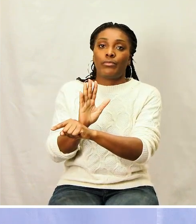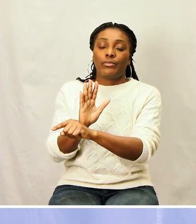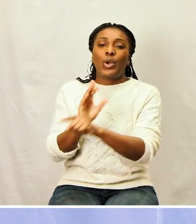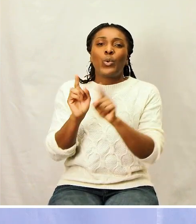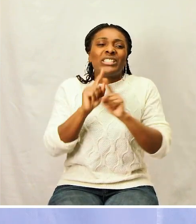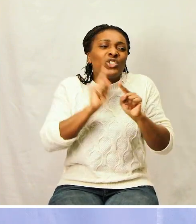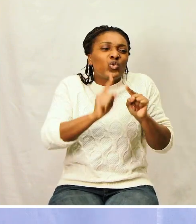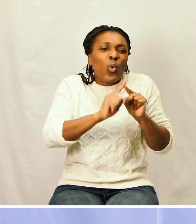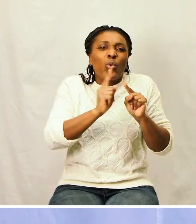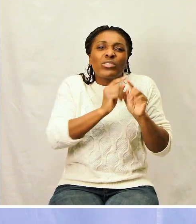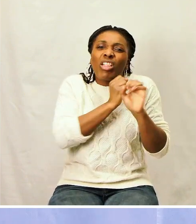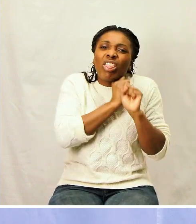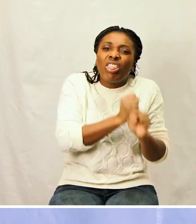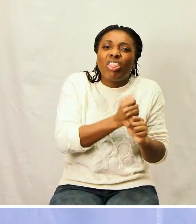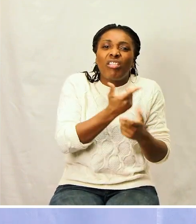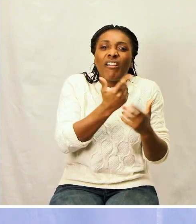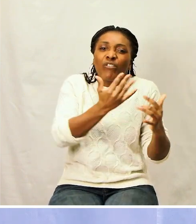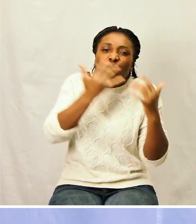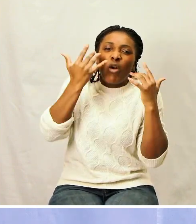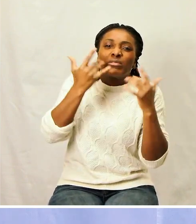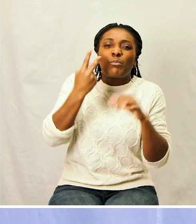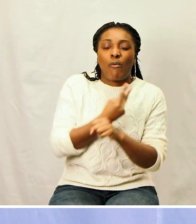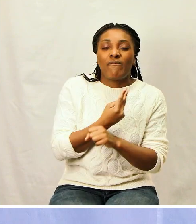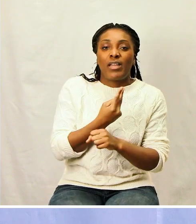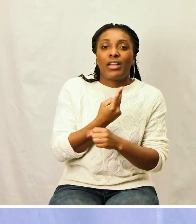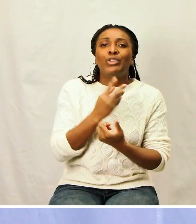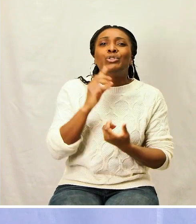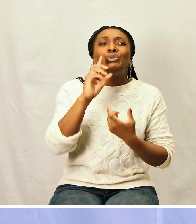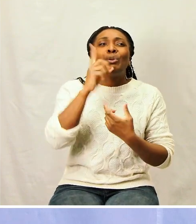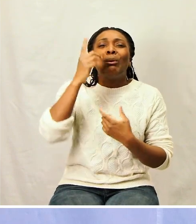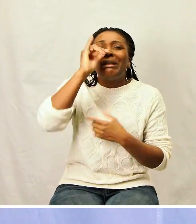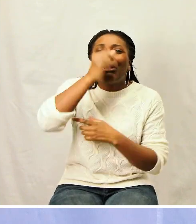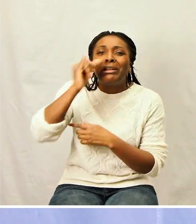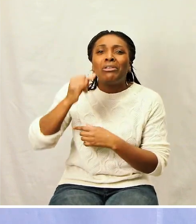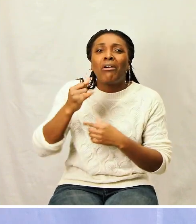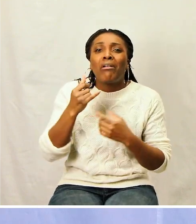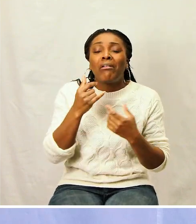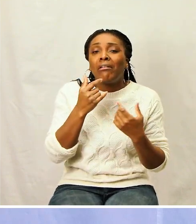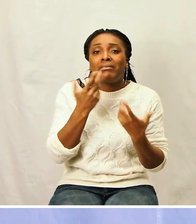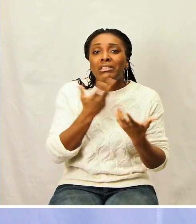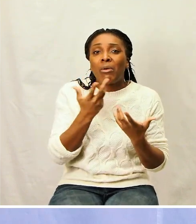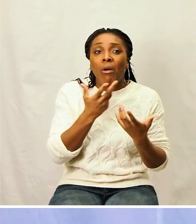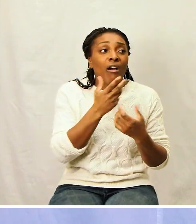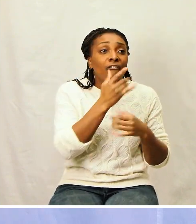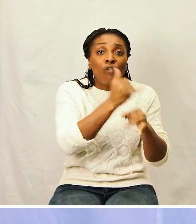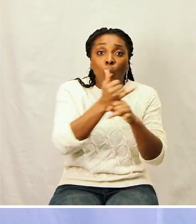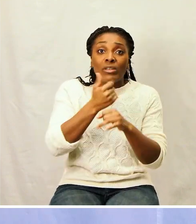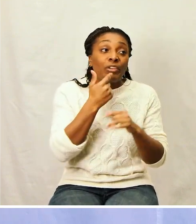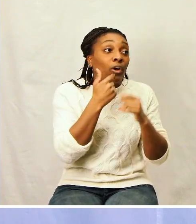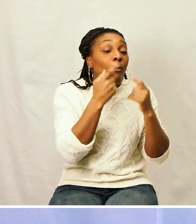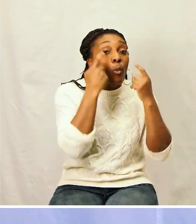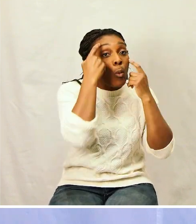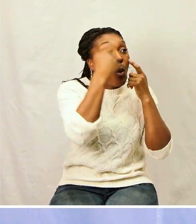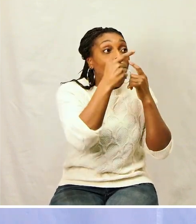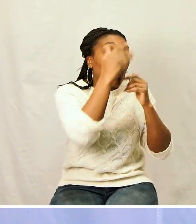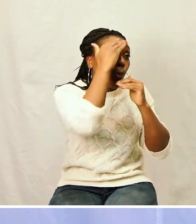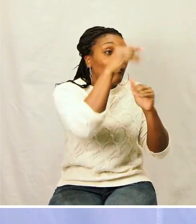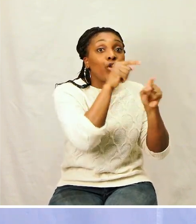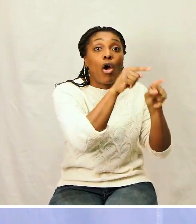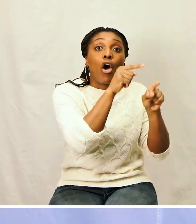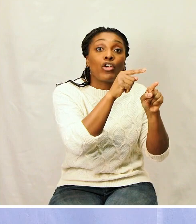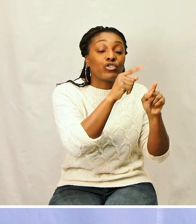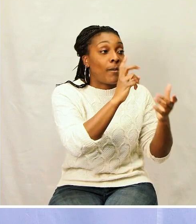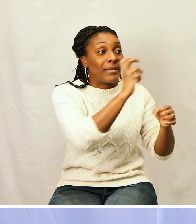influence c'est quoi un dieu étranger bien c'était un Dieu dans lequel on mettait sa confiance on était parfois superstitieux qu'on